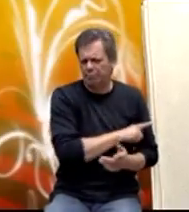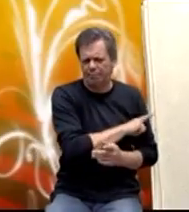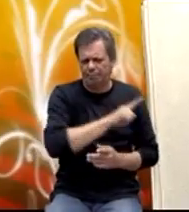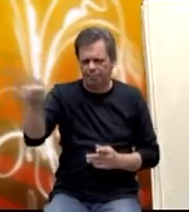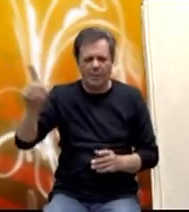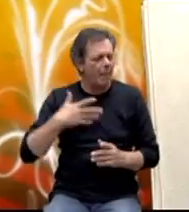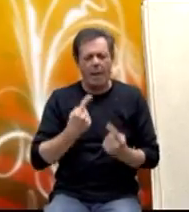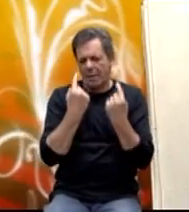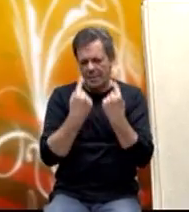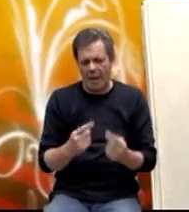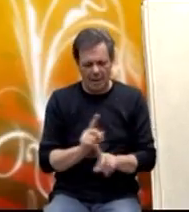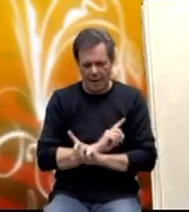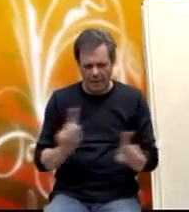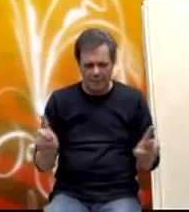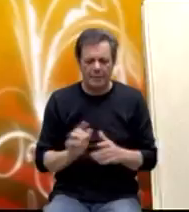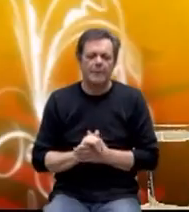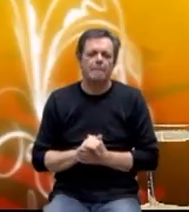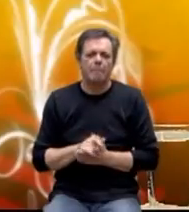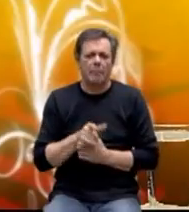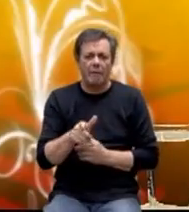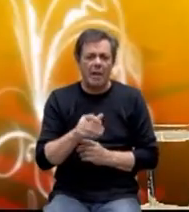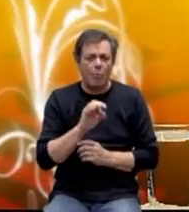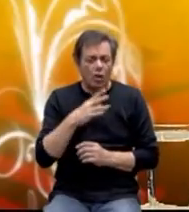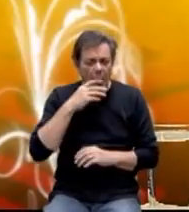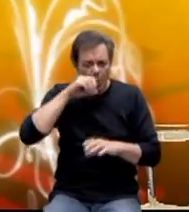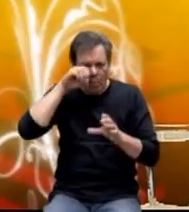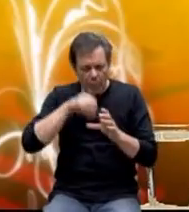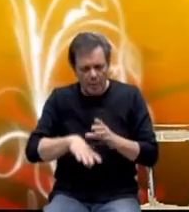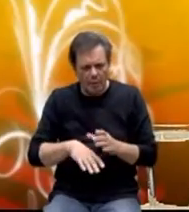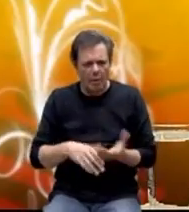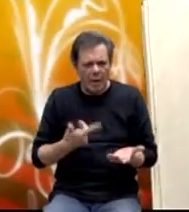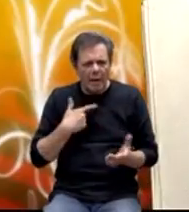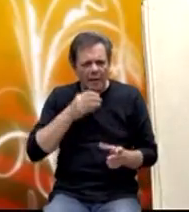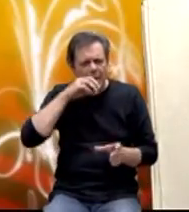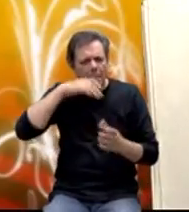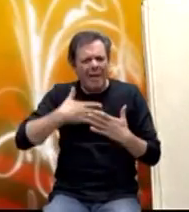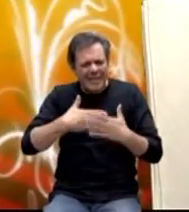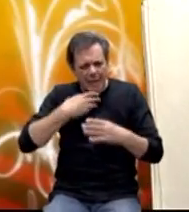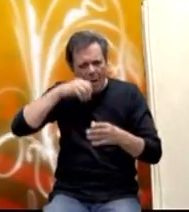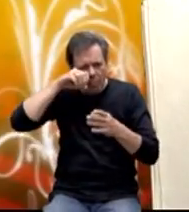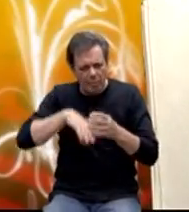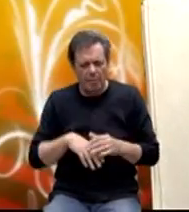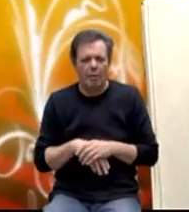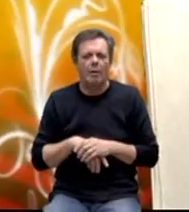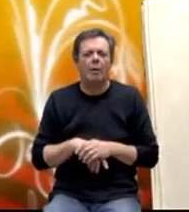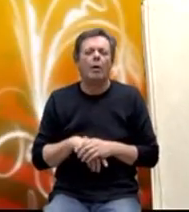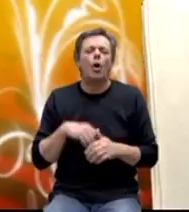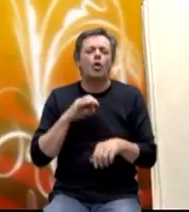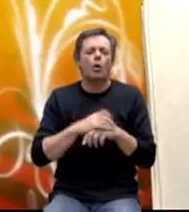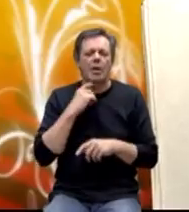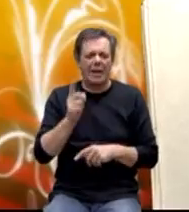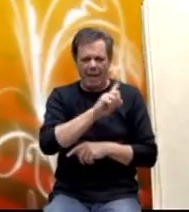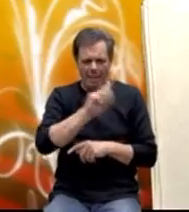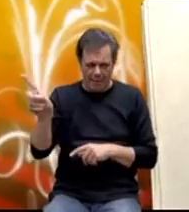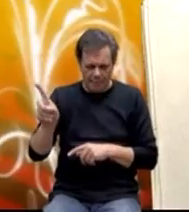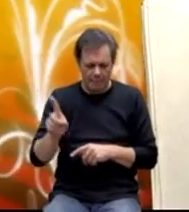stajanja. Znači, nema stajanja. Ne. Vi njemu niste ništa u duha. Ne, ja sam pitala da li trebam upuhivati. Međutim, ona je